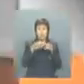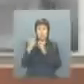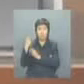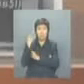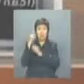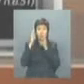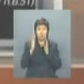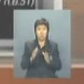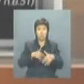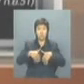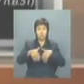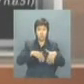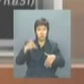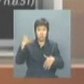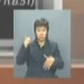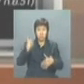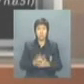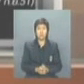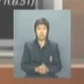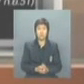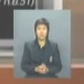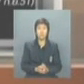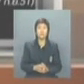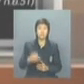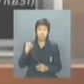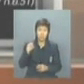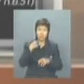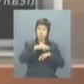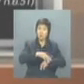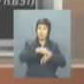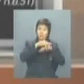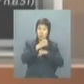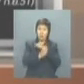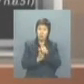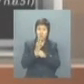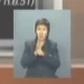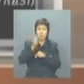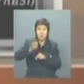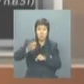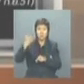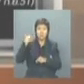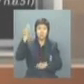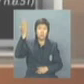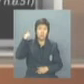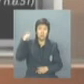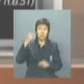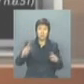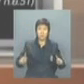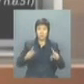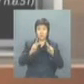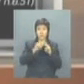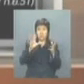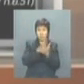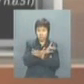ในฐานะของรองประธานสภาผู้แทนราษฎรมาแล้วถึง2สมัยรวมถึงยังเป็นอดีตรัฐมนตรีกระทรวงวัฒนธรรมและกระทรวงยุติธรรม